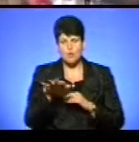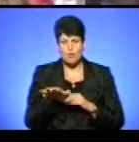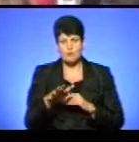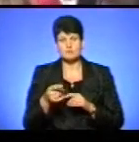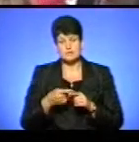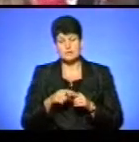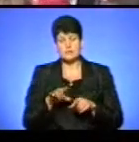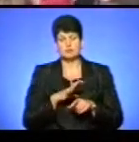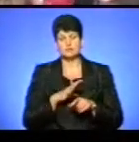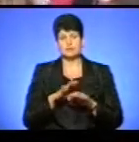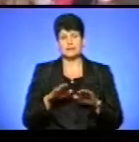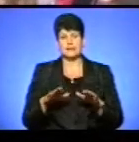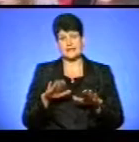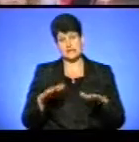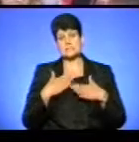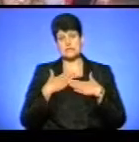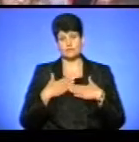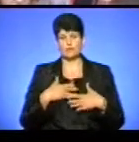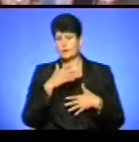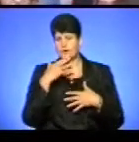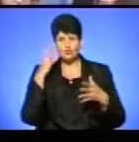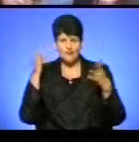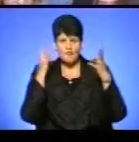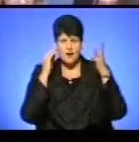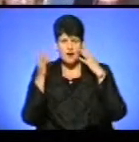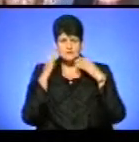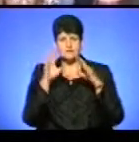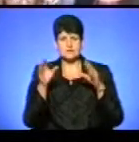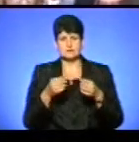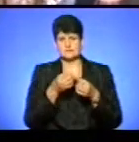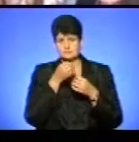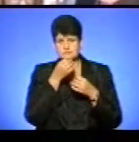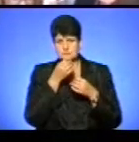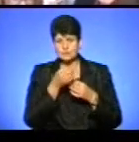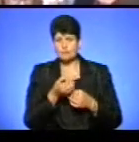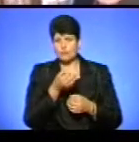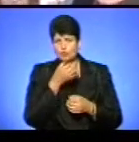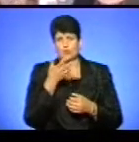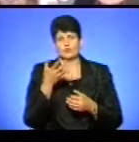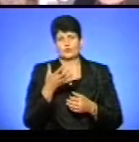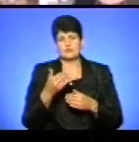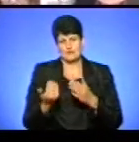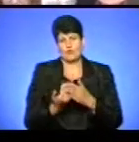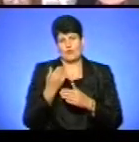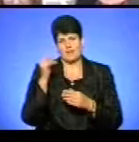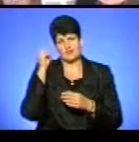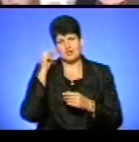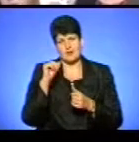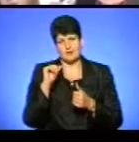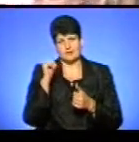була. Діти задоволені, море вражень, море позитиву. Це задор на новий навчальний рік. Це їм такі,